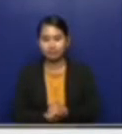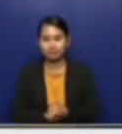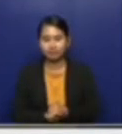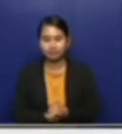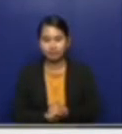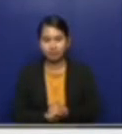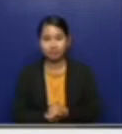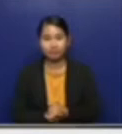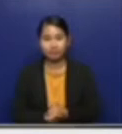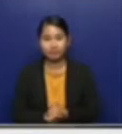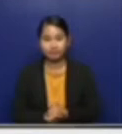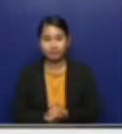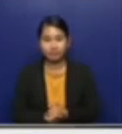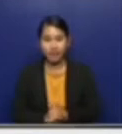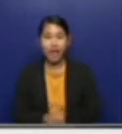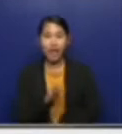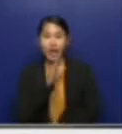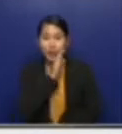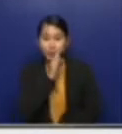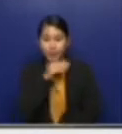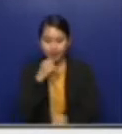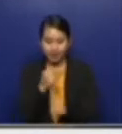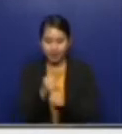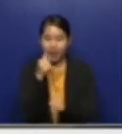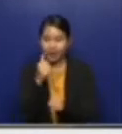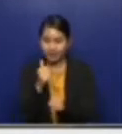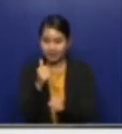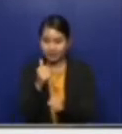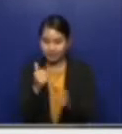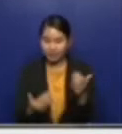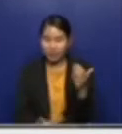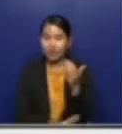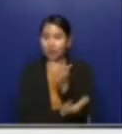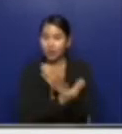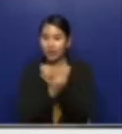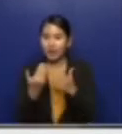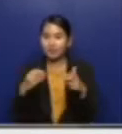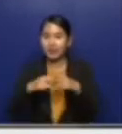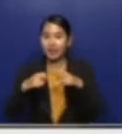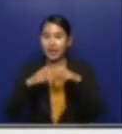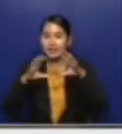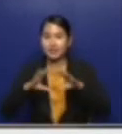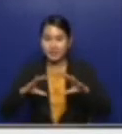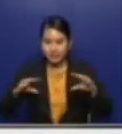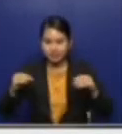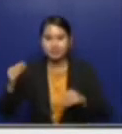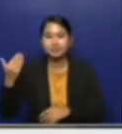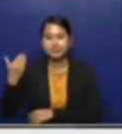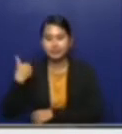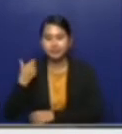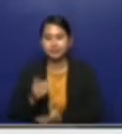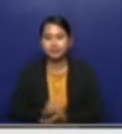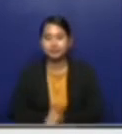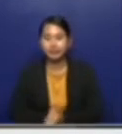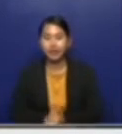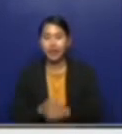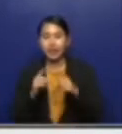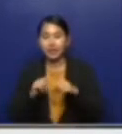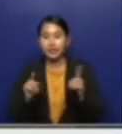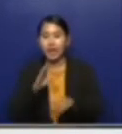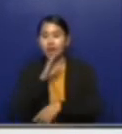ถ้าท่านทำได้เนี่ยโอกาสขี้คายมันก็มีแต่ถ้าท่านทำไม่